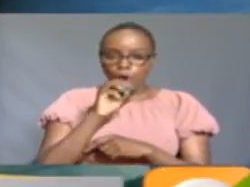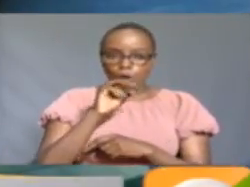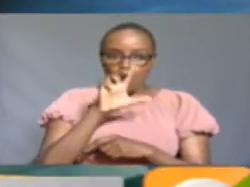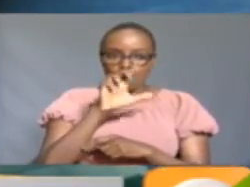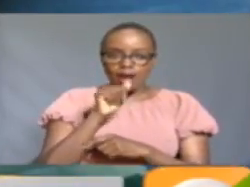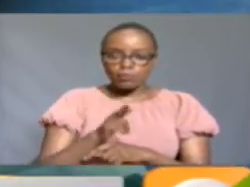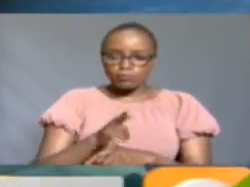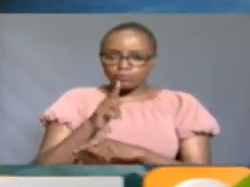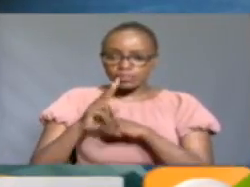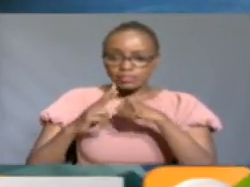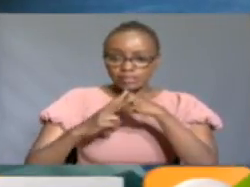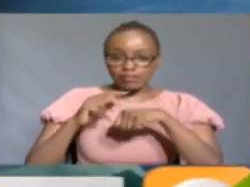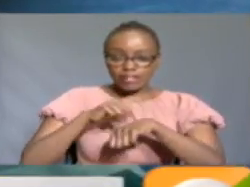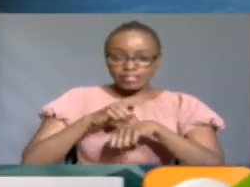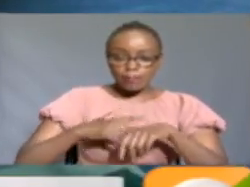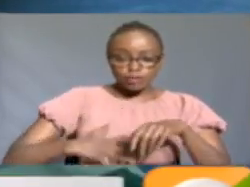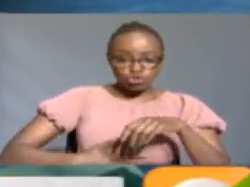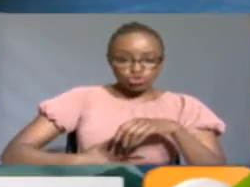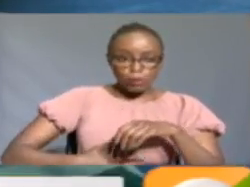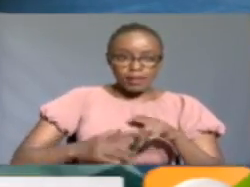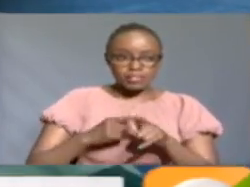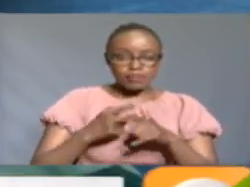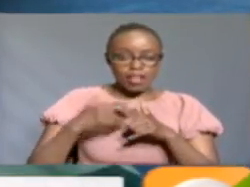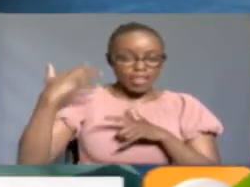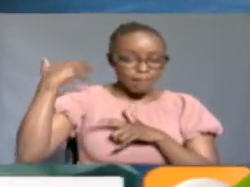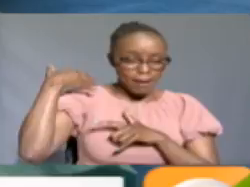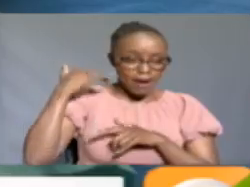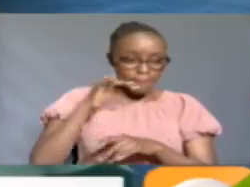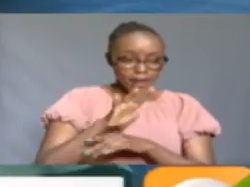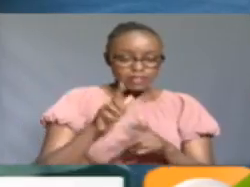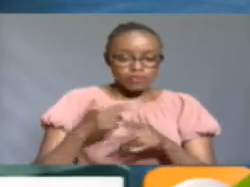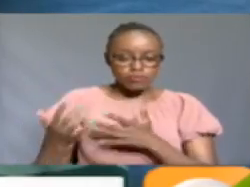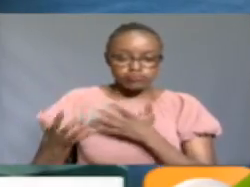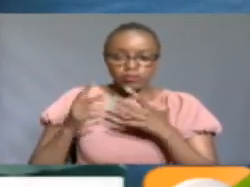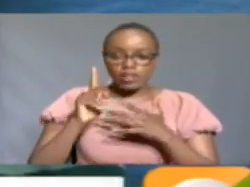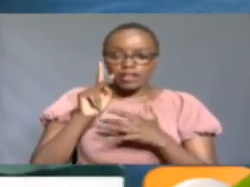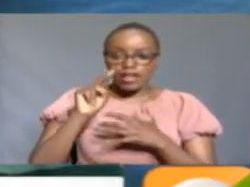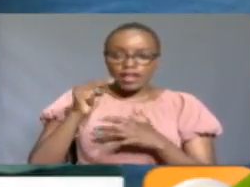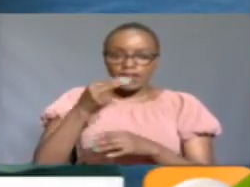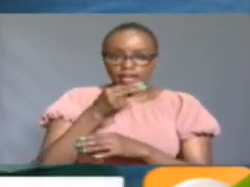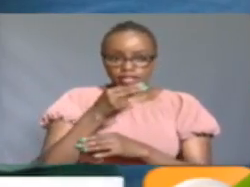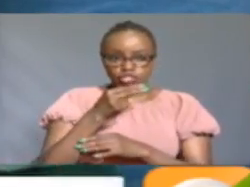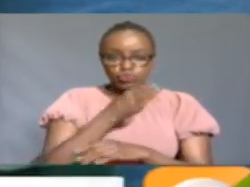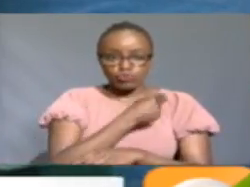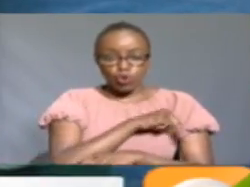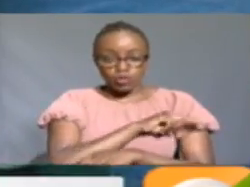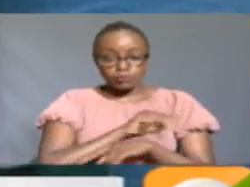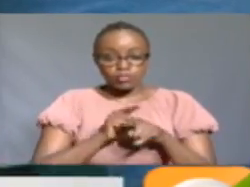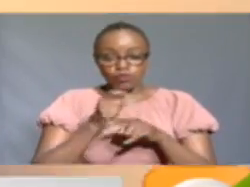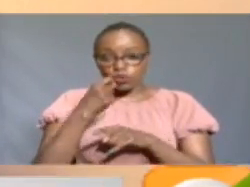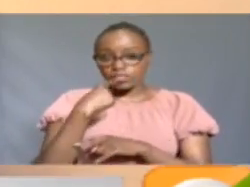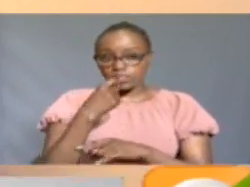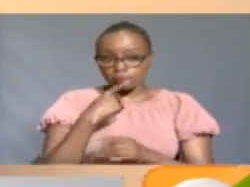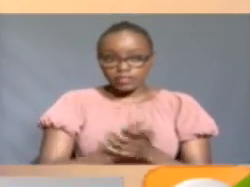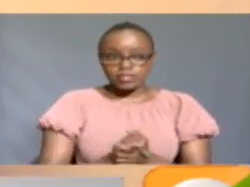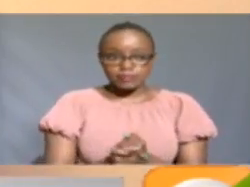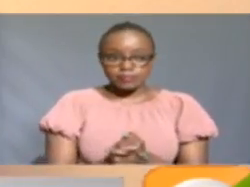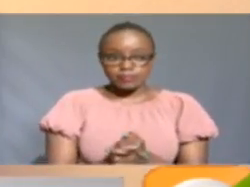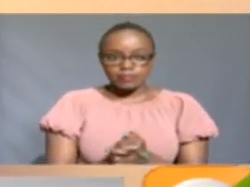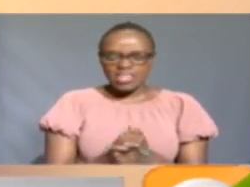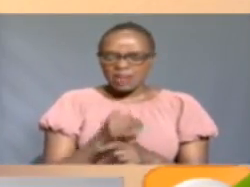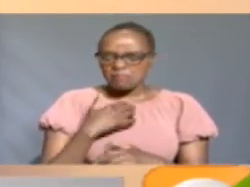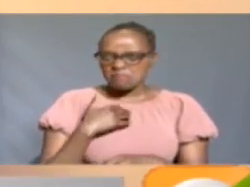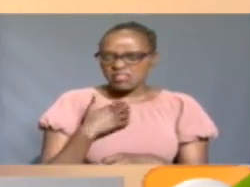was shot 7 times in the stomach and on the back, was rushed to the Kenyatta National Hospital for treatment.